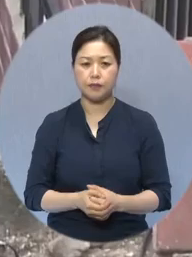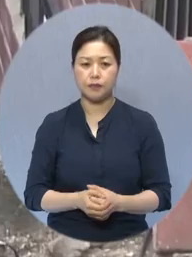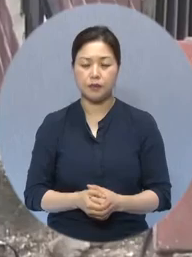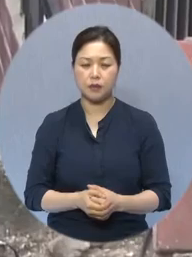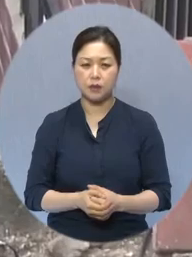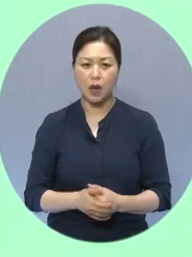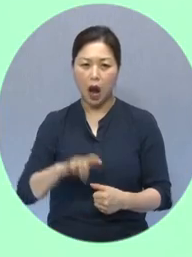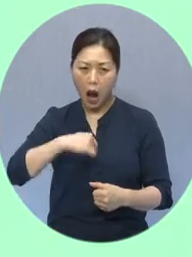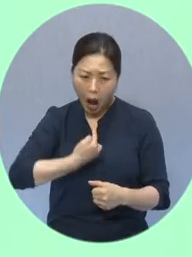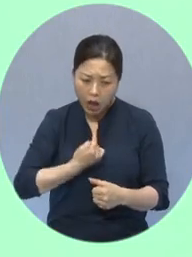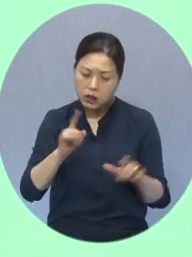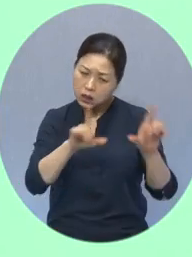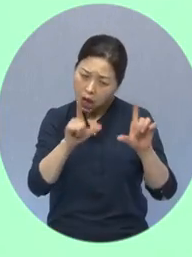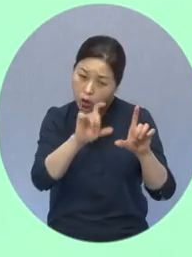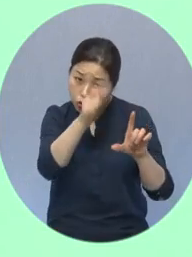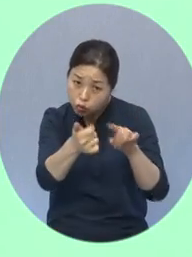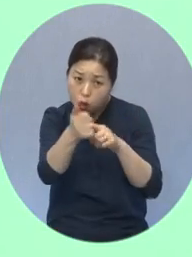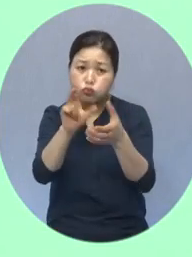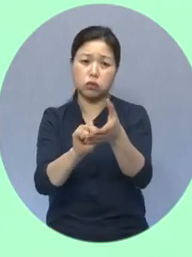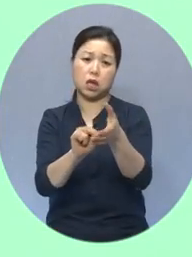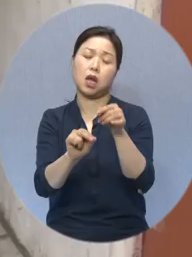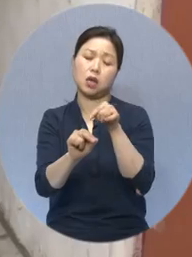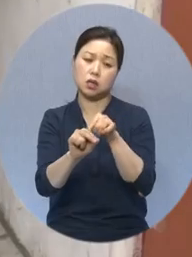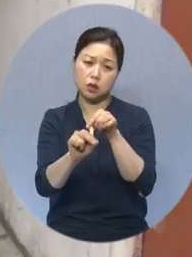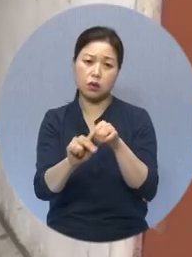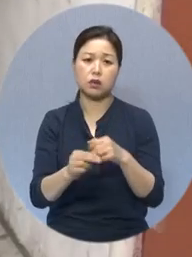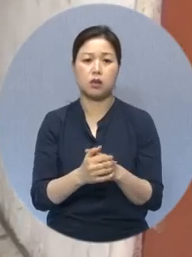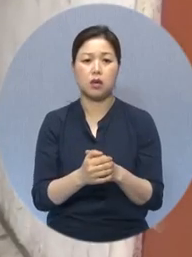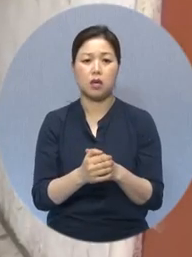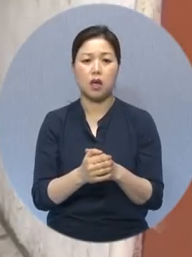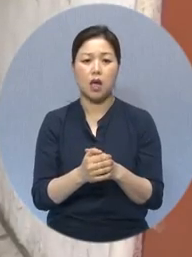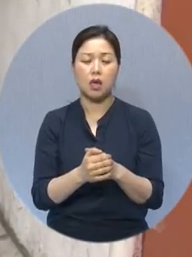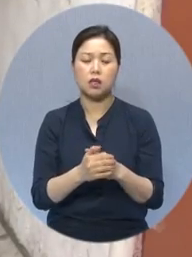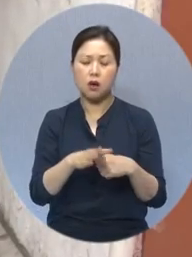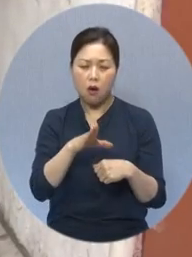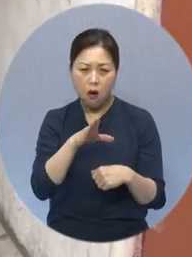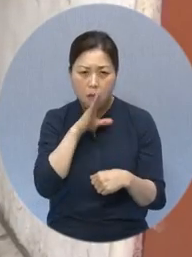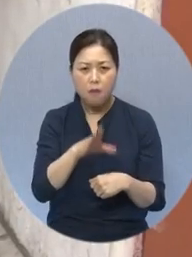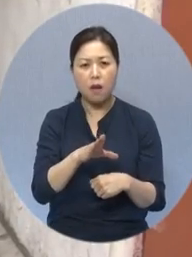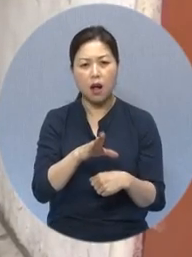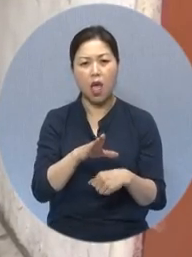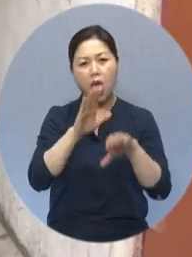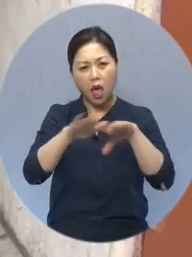고독사 문제 어느 때 보다 실효성 있는 대책이 필요한 시점입니다